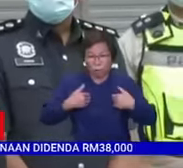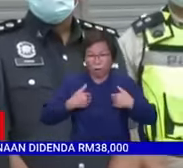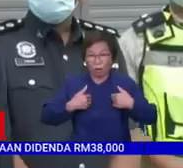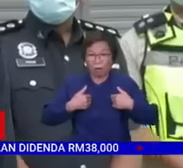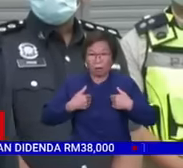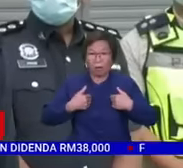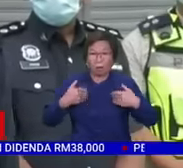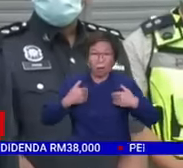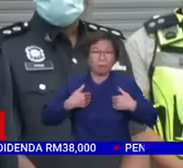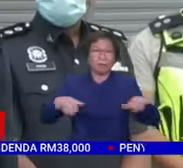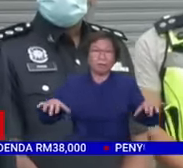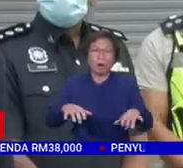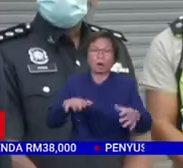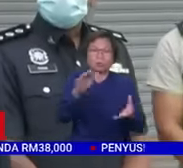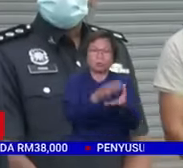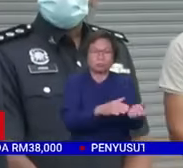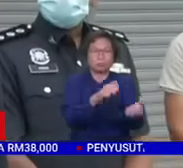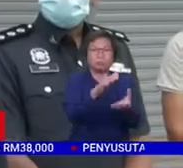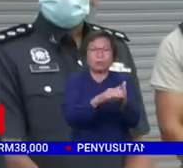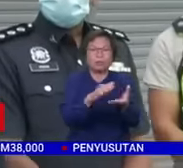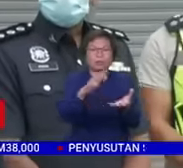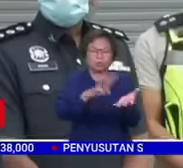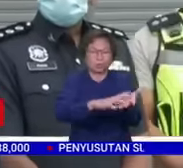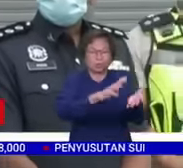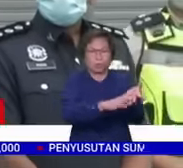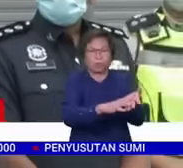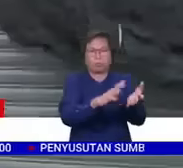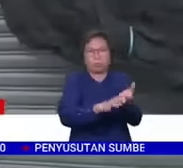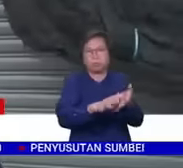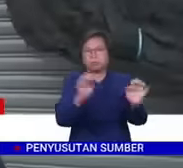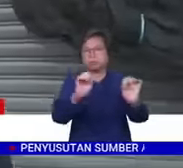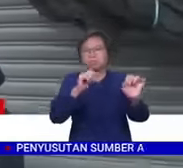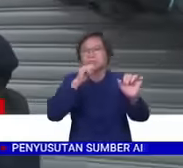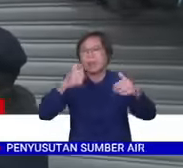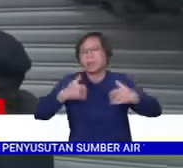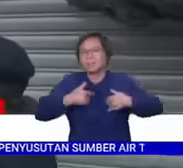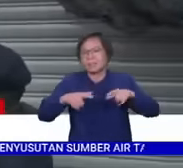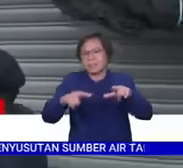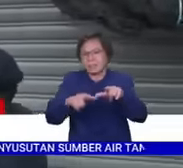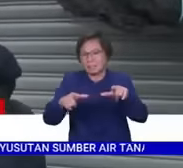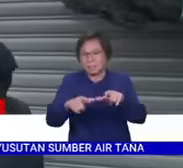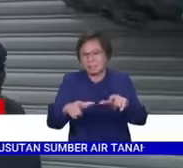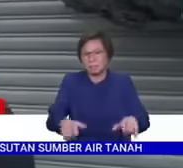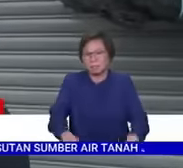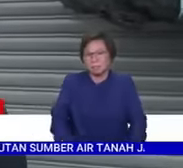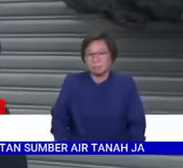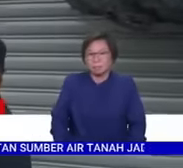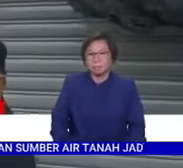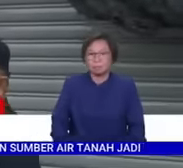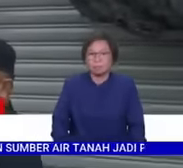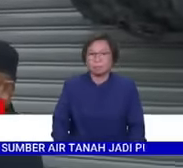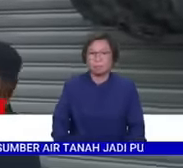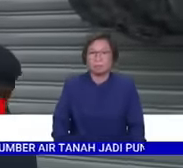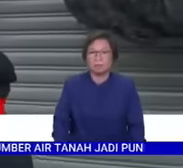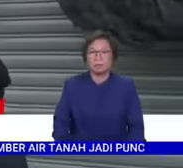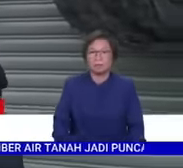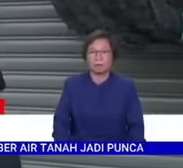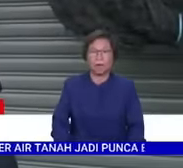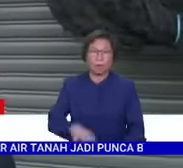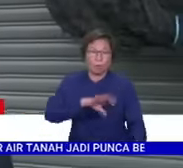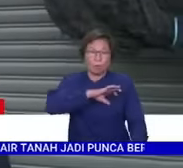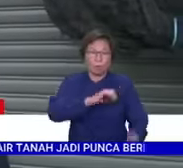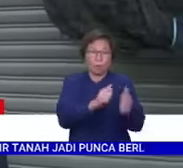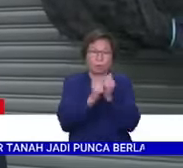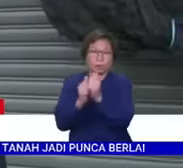ditepati menjalankan judi Lotteria awam tidak Balesen sebagai tindakan